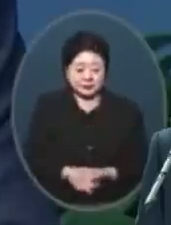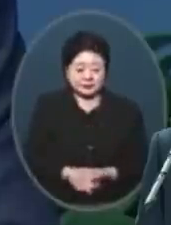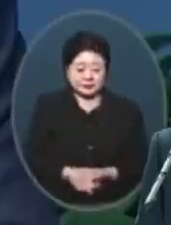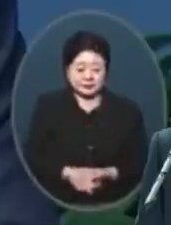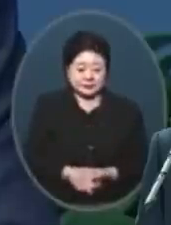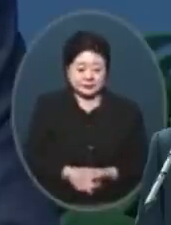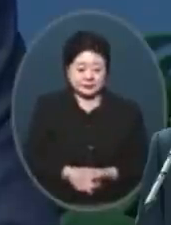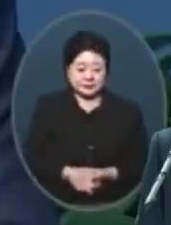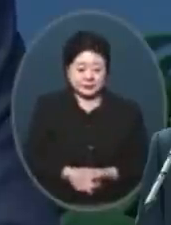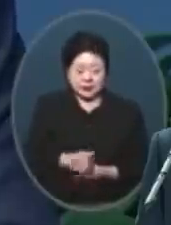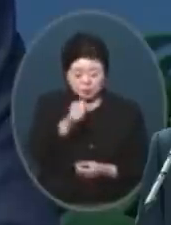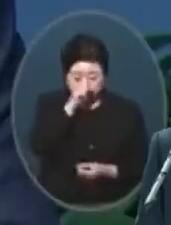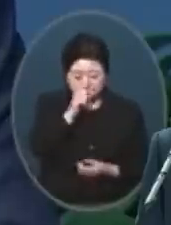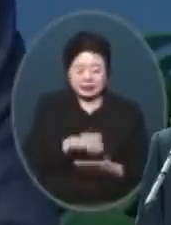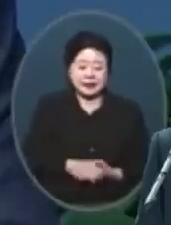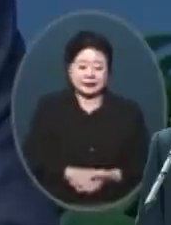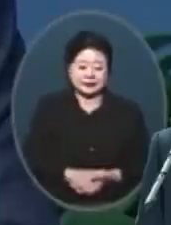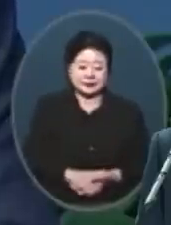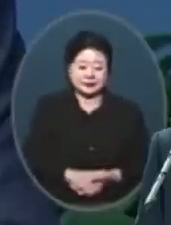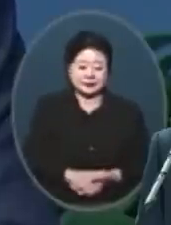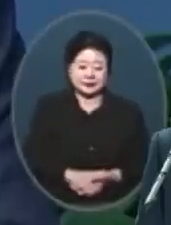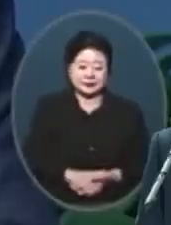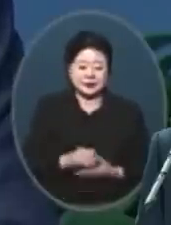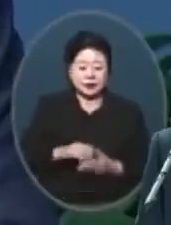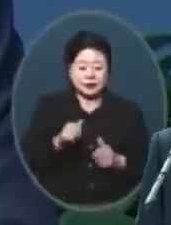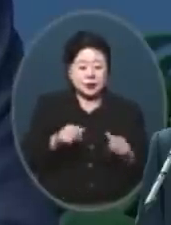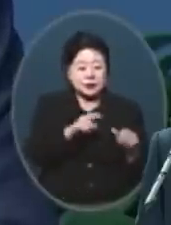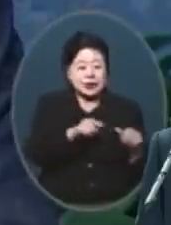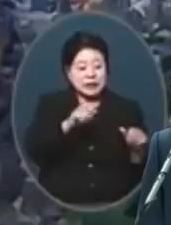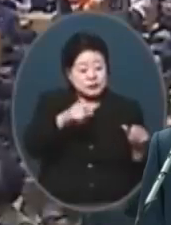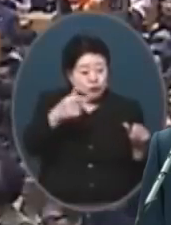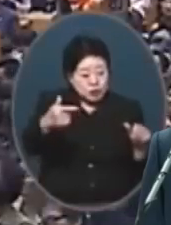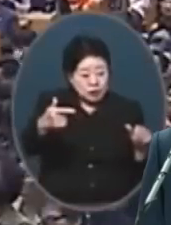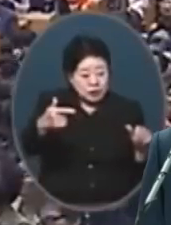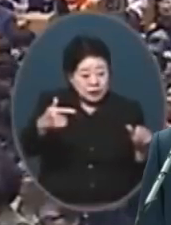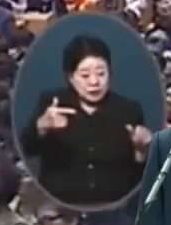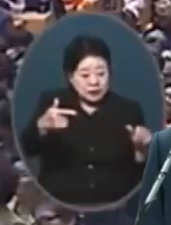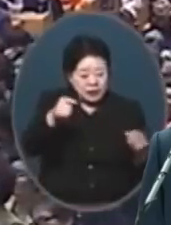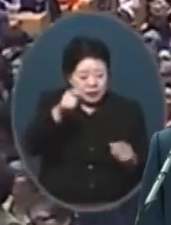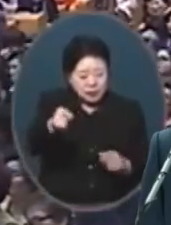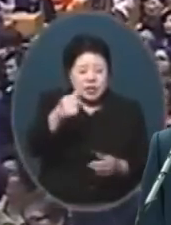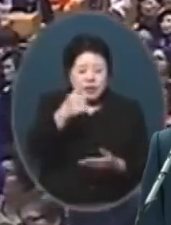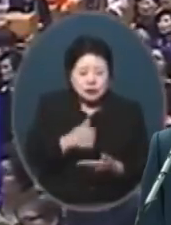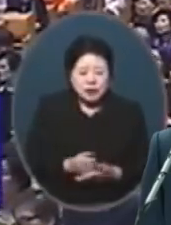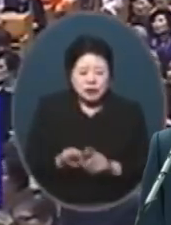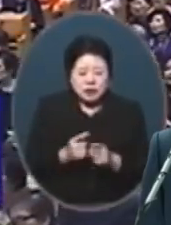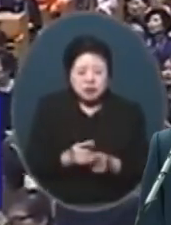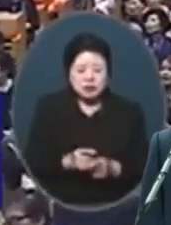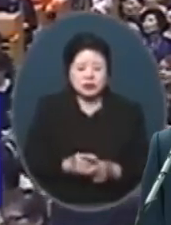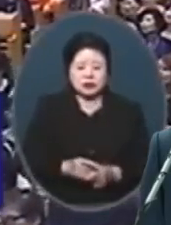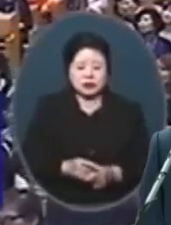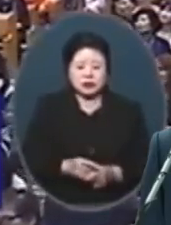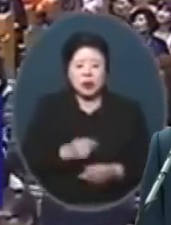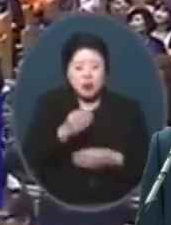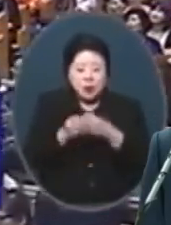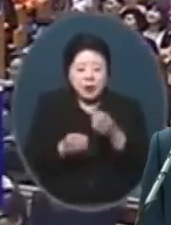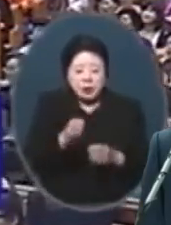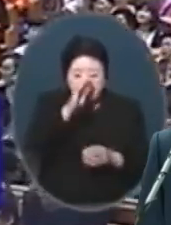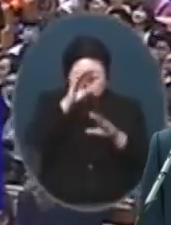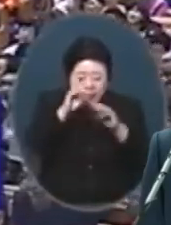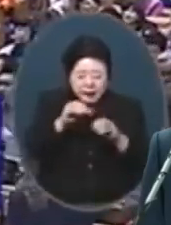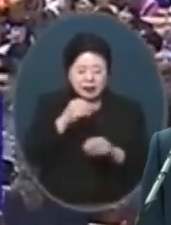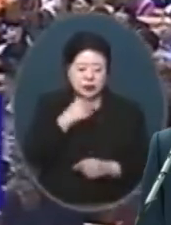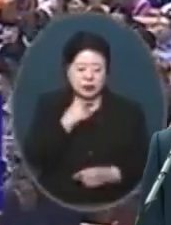것이 좋습니다. 야고보서 5장 16절에 보면 너희 죄를 서로 고백하며